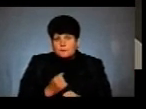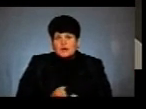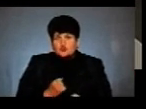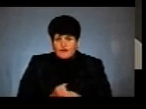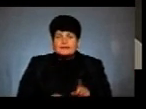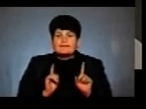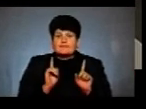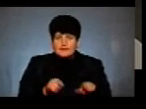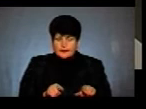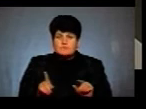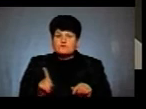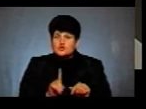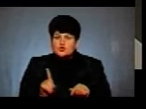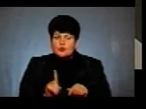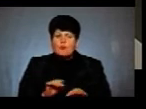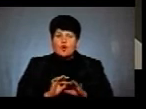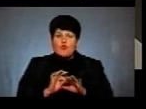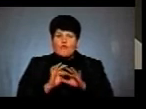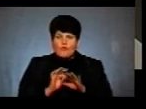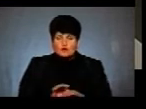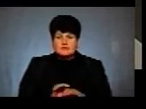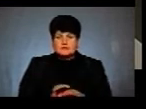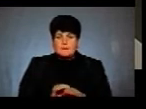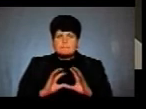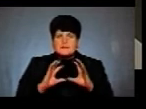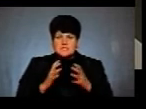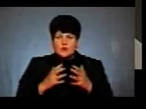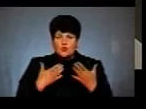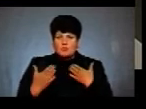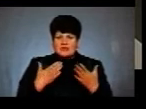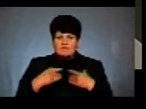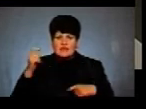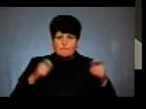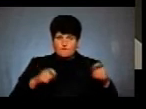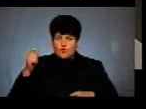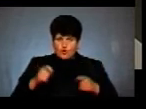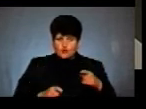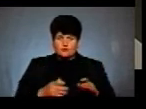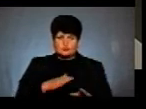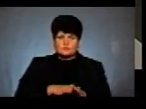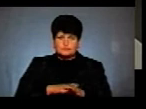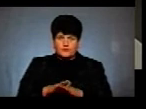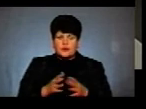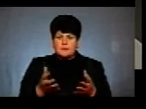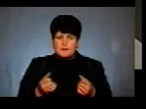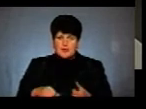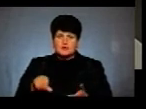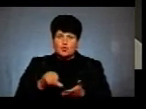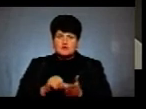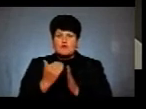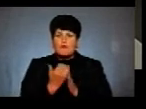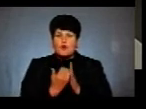те, щоб проводити міжнародні комунікативні форуми, щоб реалізовувати, брати участь в